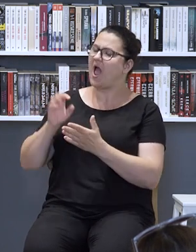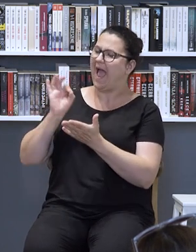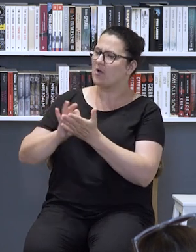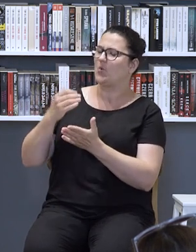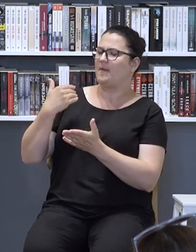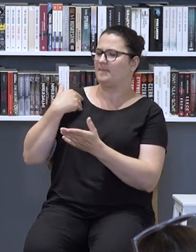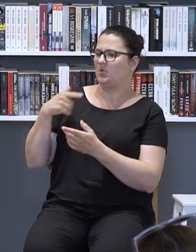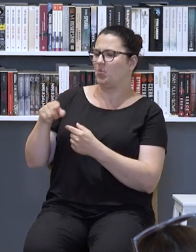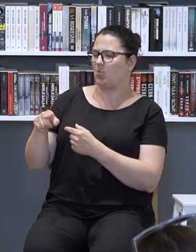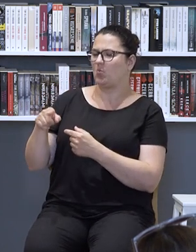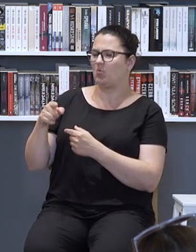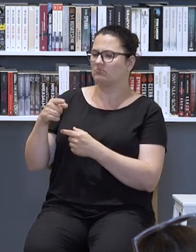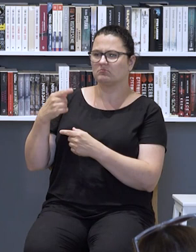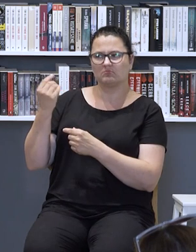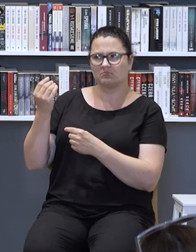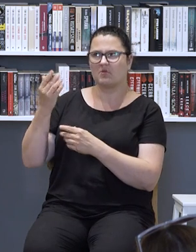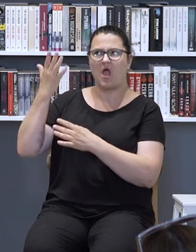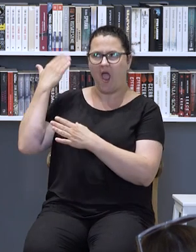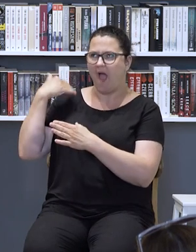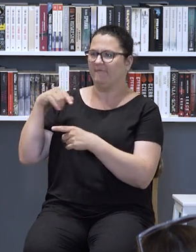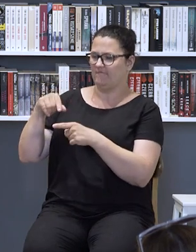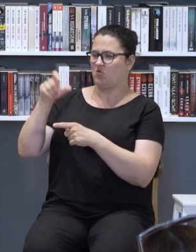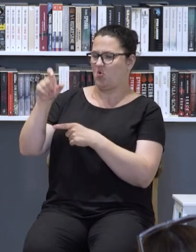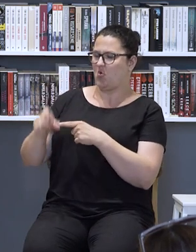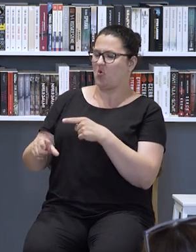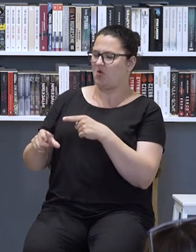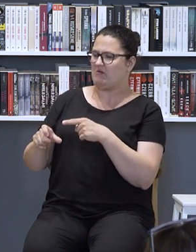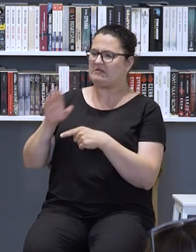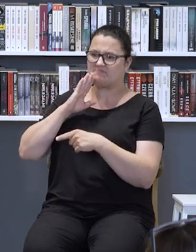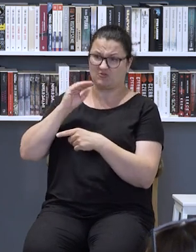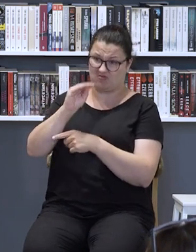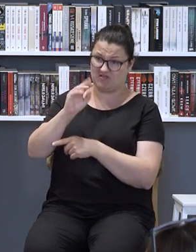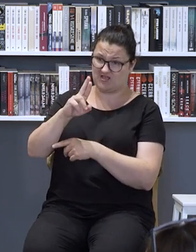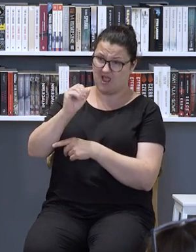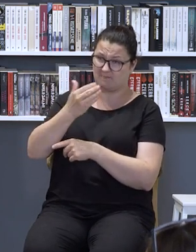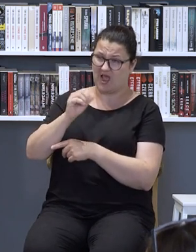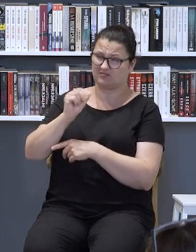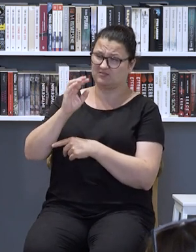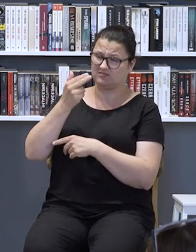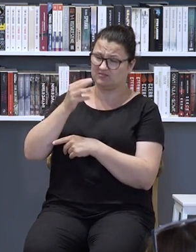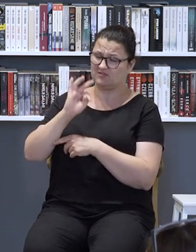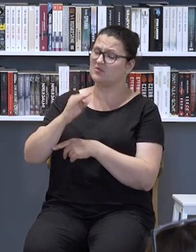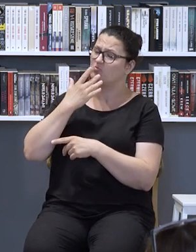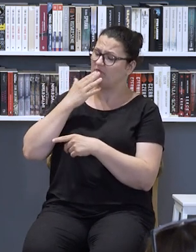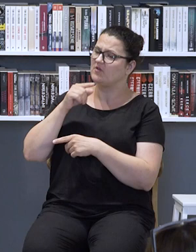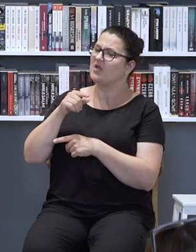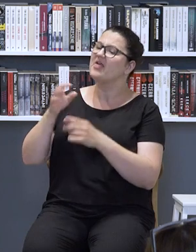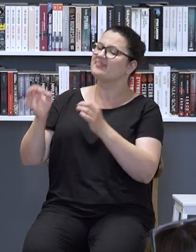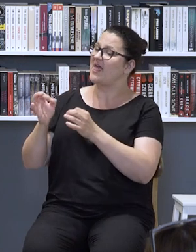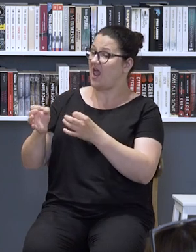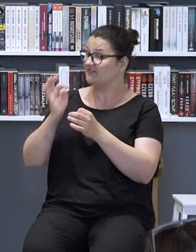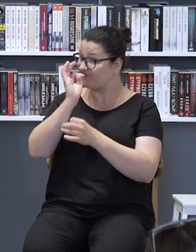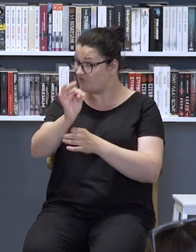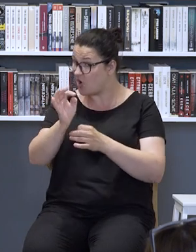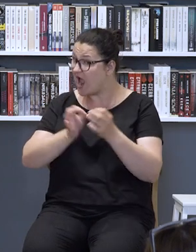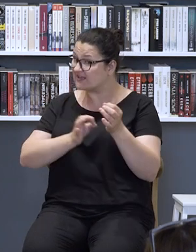z nich, jeszcze gdzieś tam głęboko w przeszłości, mówi chyba do Rembrandta, jeśli dobrze pamiętam, że teraz twoja